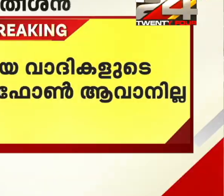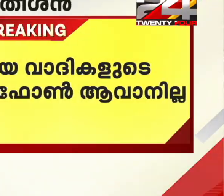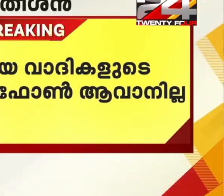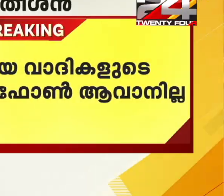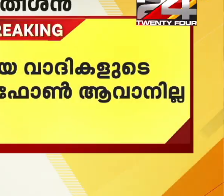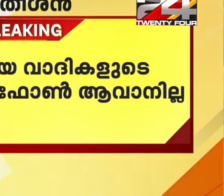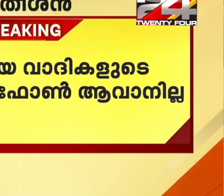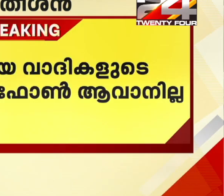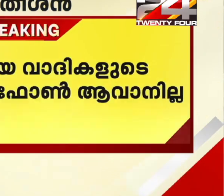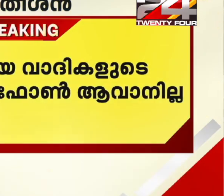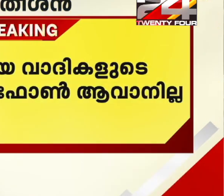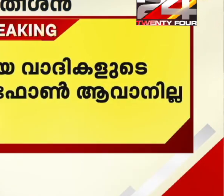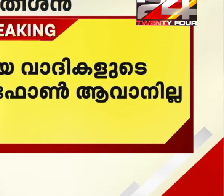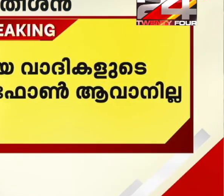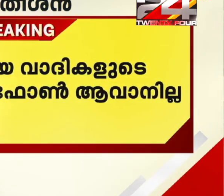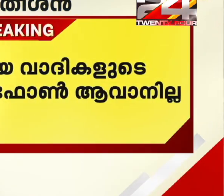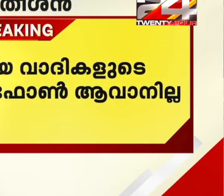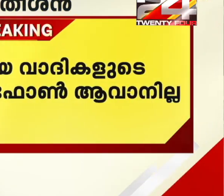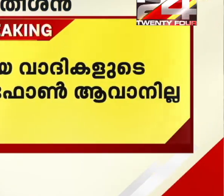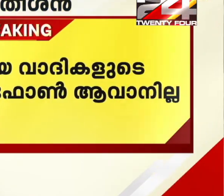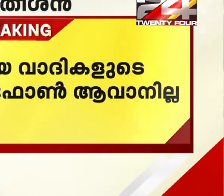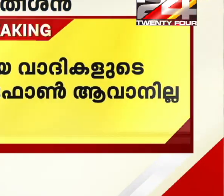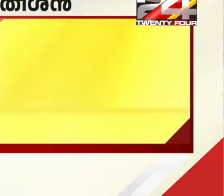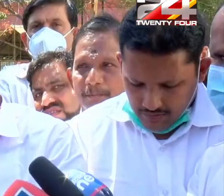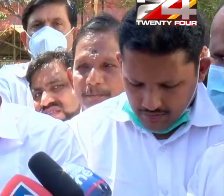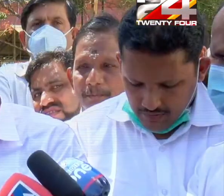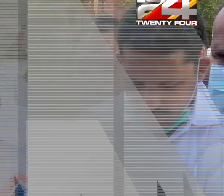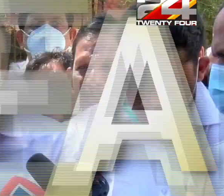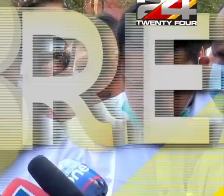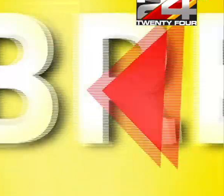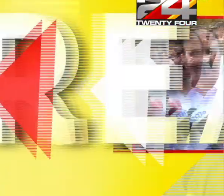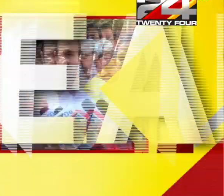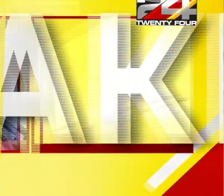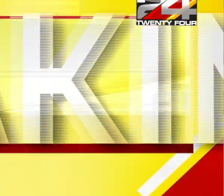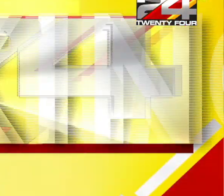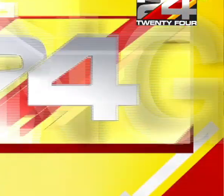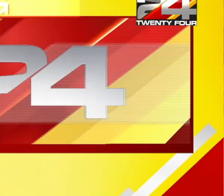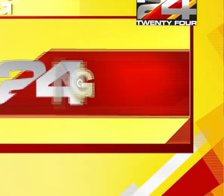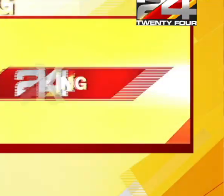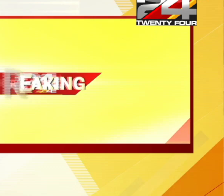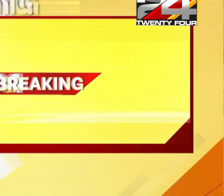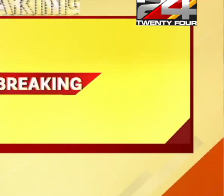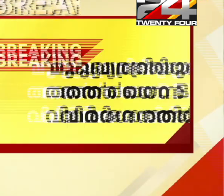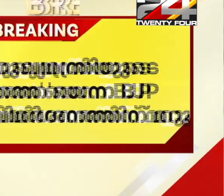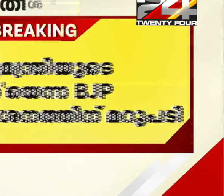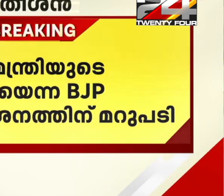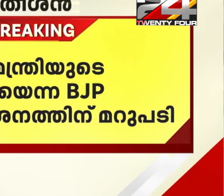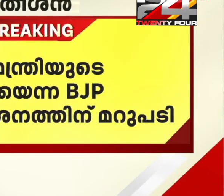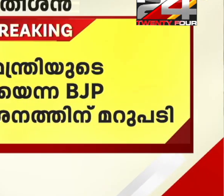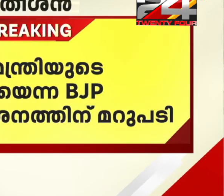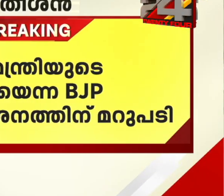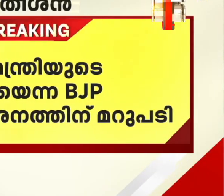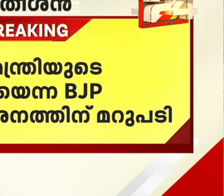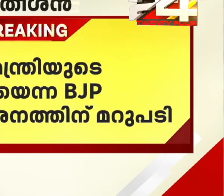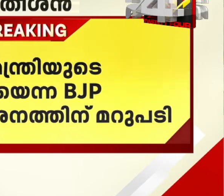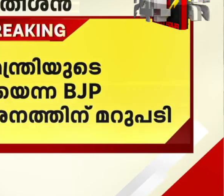പിണറായിയോട് ചർച്ച ചെയ്ത ആളാണ് കേന്ദ്രമന്ത്രി വി മുരളീധരൻ. അദ്ദേഹം ഞങ്ങളെ പിണറായി വിരോധം പഠിപ്പിക്കണ്ട, വായ പോയ കൂടാല് പോലെ വാലും